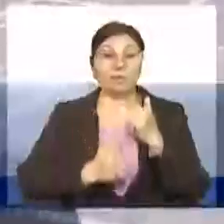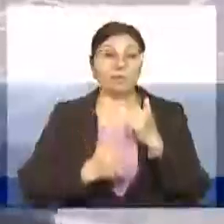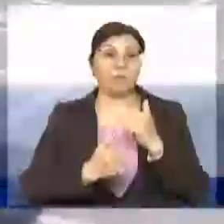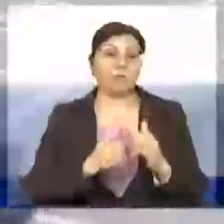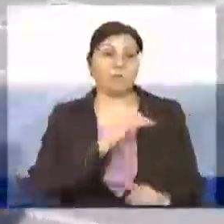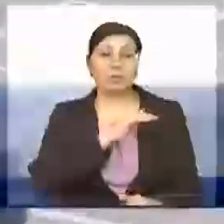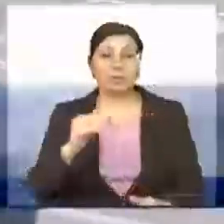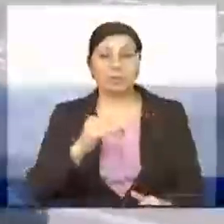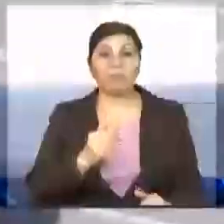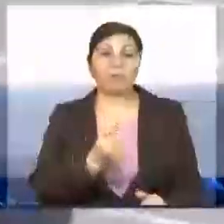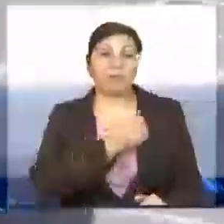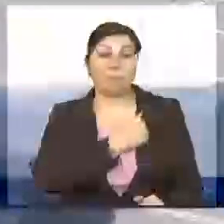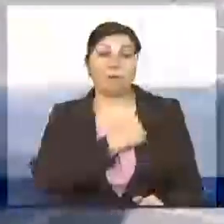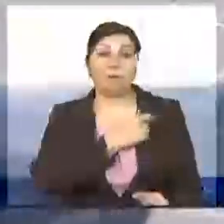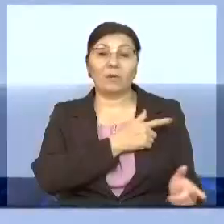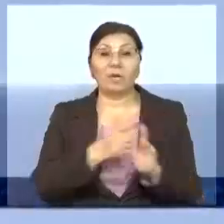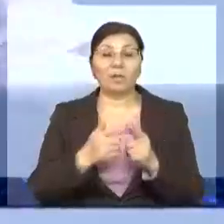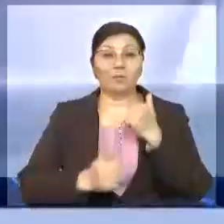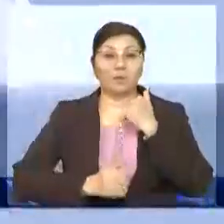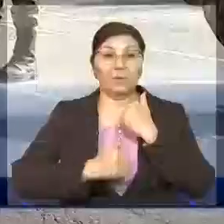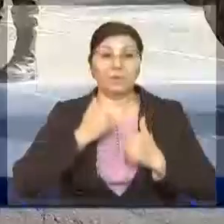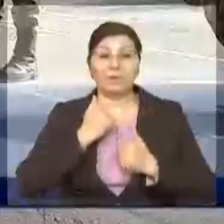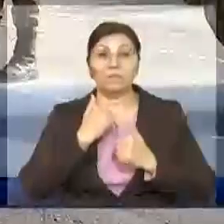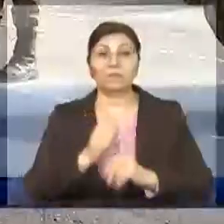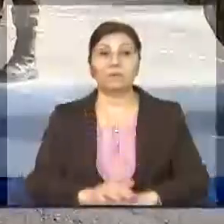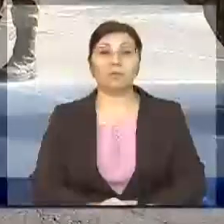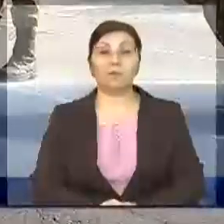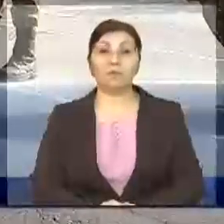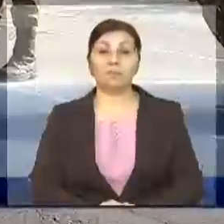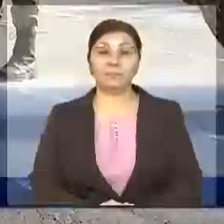готовности и патриотизма. Токжан Алимжан, Самат Каликенов, телеканал Актобе.